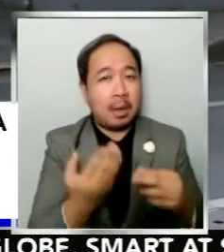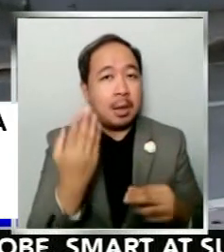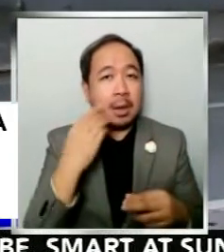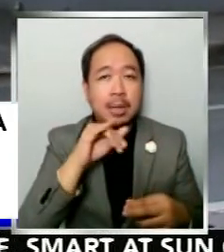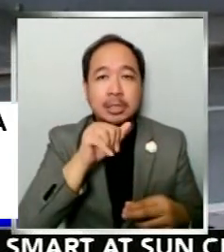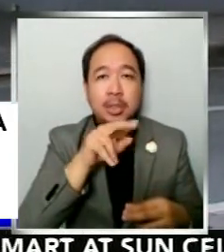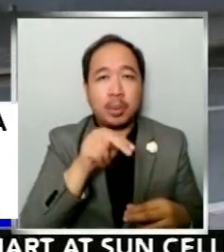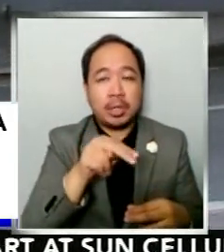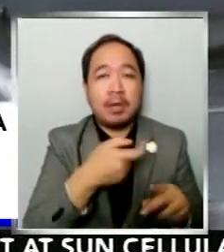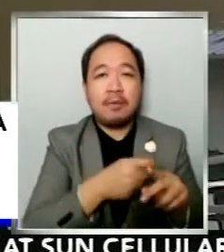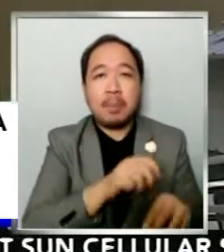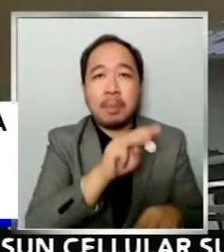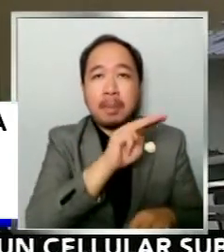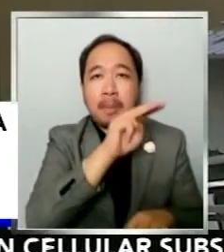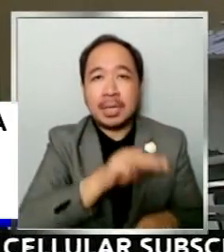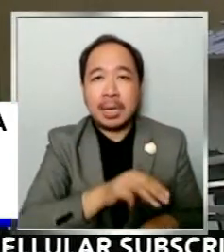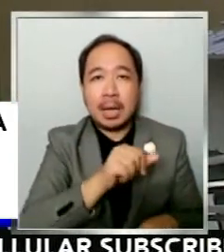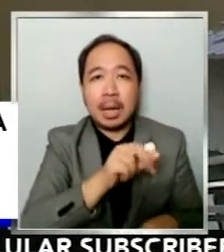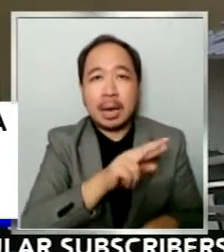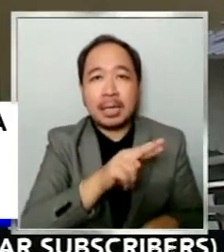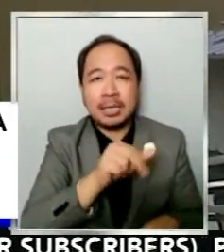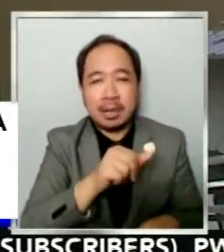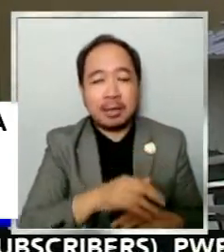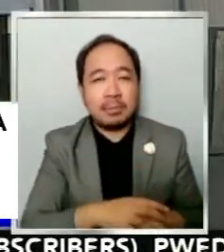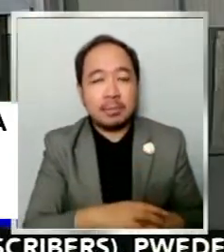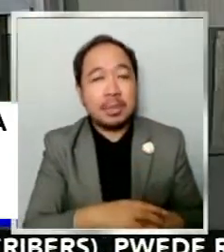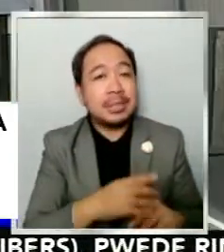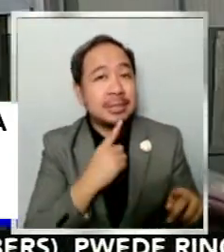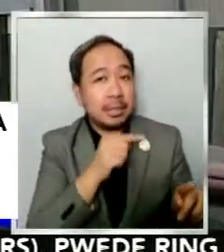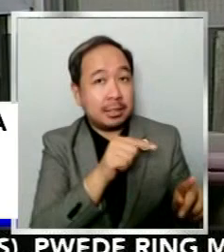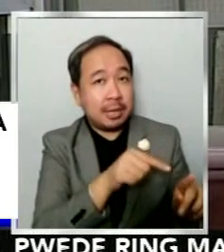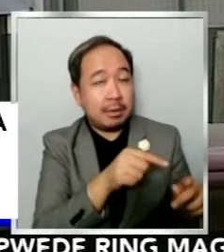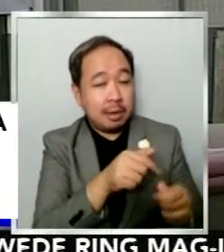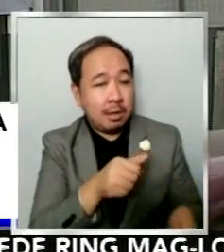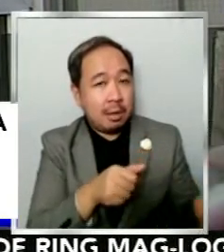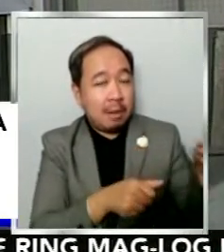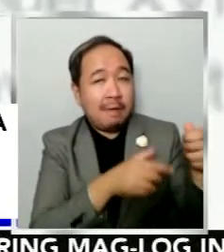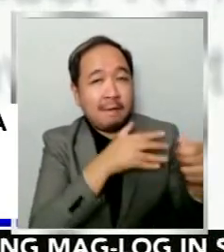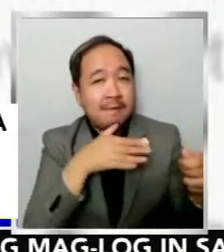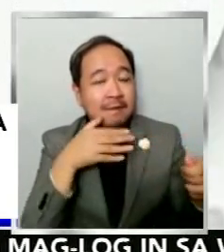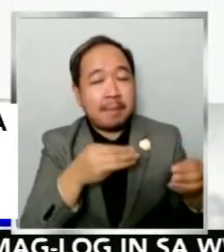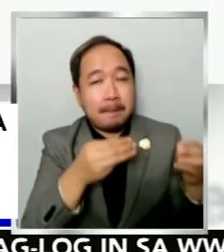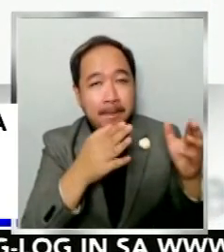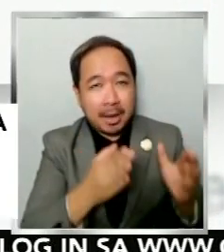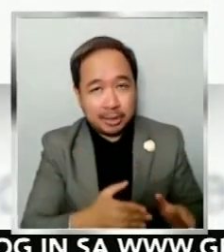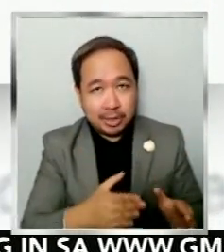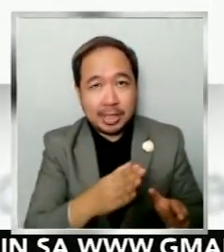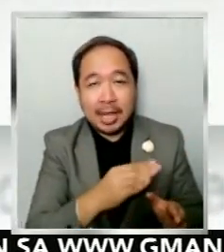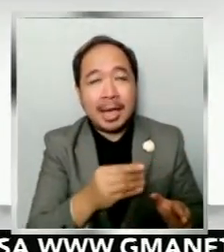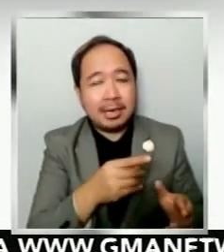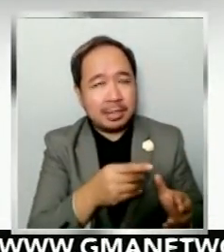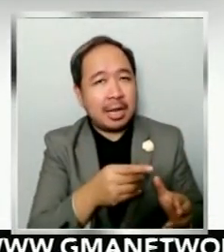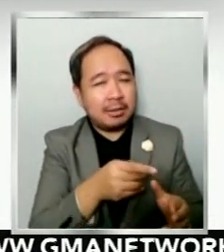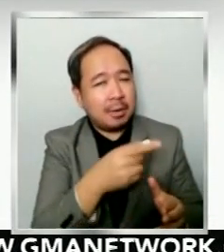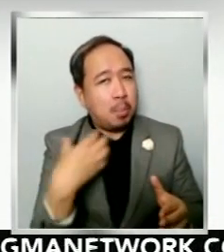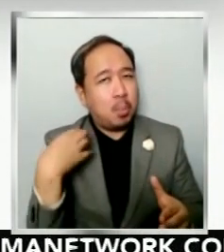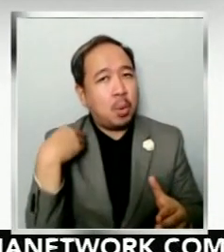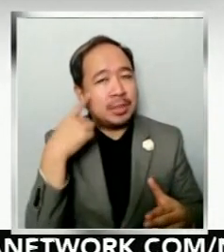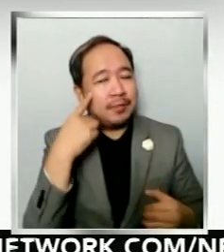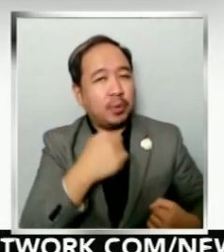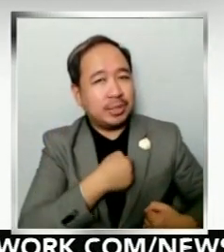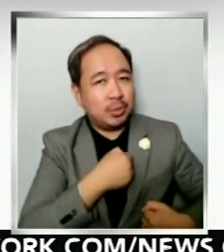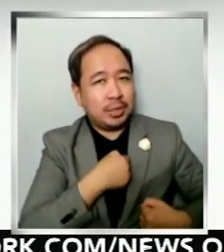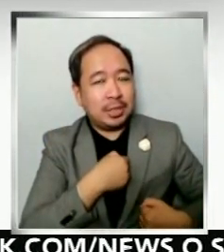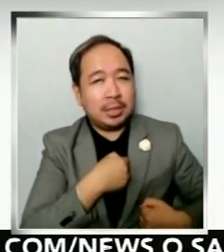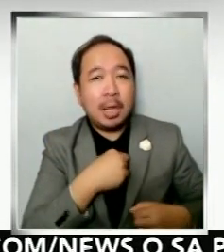sa investigasyon, farm manager at head ng security sa Manila Arena si Patidongan. Bukod sa kanya, walong iba pa na pawang